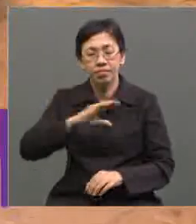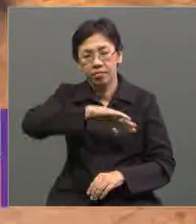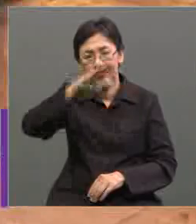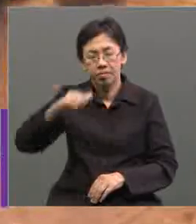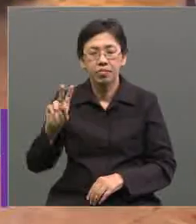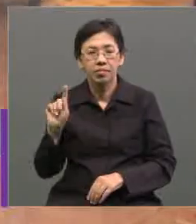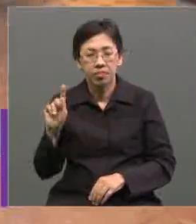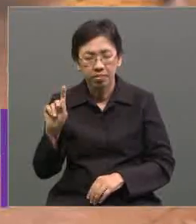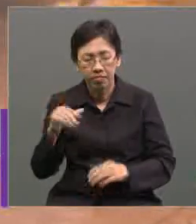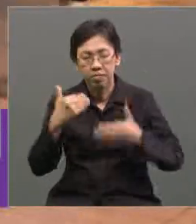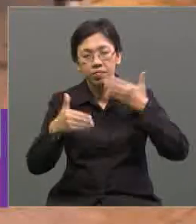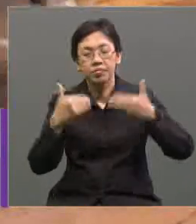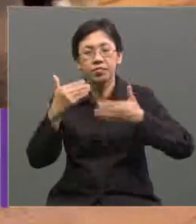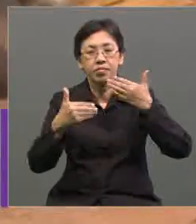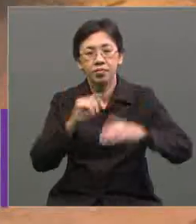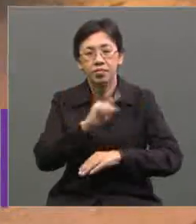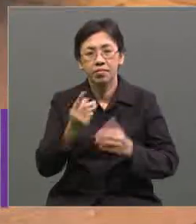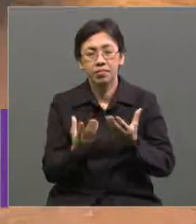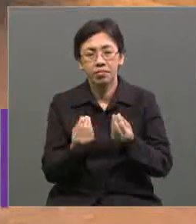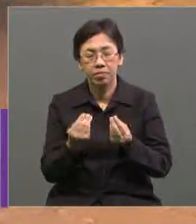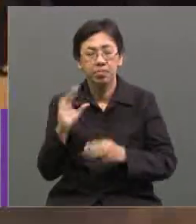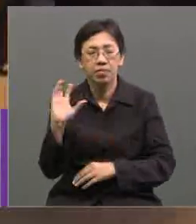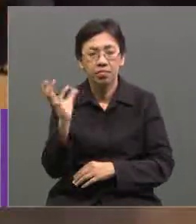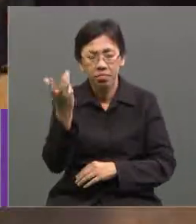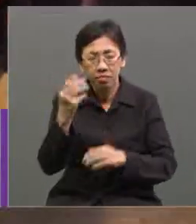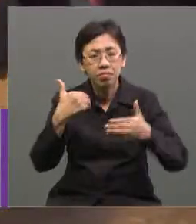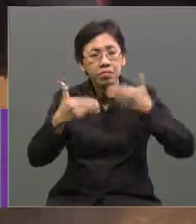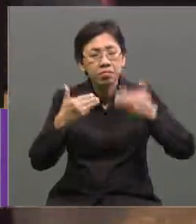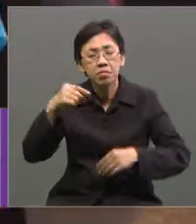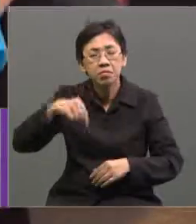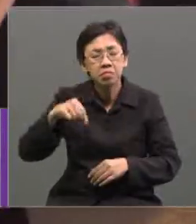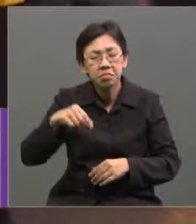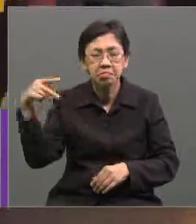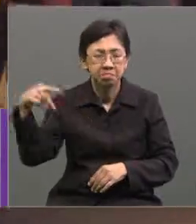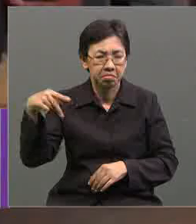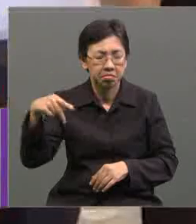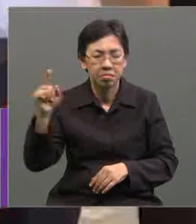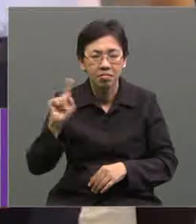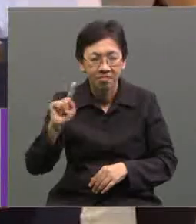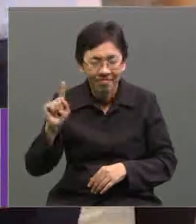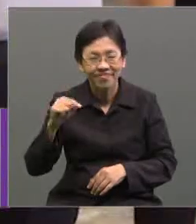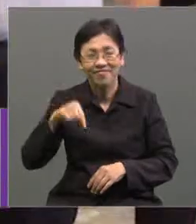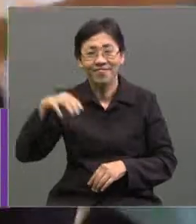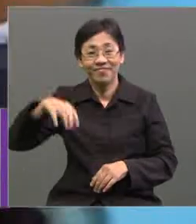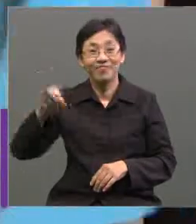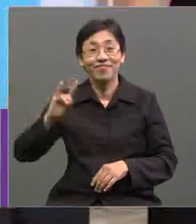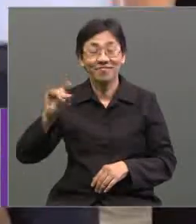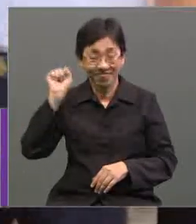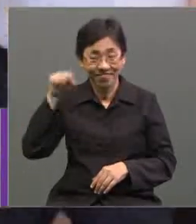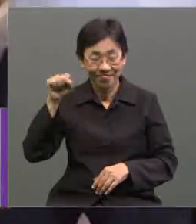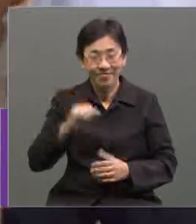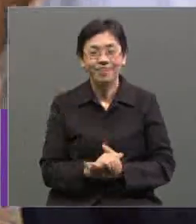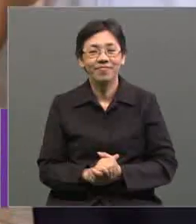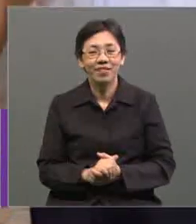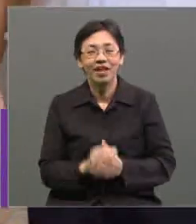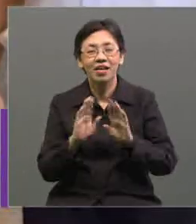เขาก็มีการจัดกิจกรรมขึ้นมาในวันดินโลกนะคะกิจกรรมที่นี่ก็จะพิเศษกว่าที่อื่นเนื่องจากว่าเขาเป็นสวนสัตว์ใช่ไหมคะกิจก